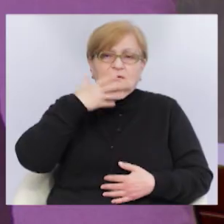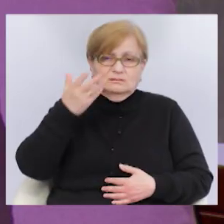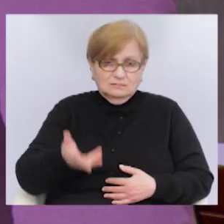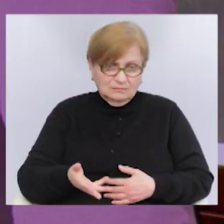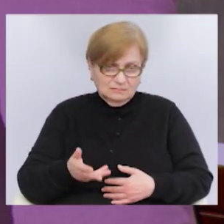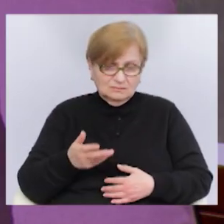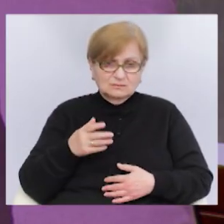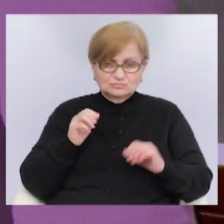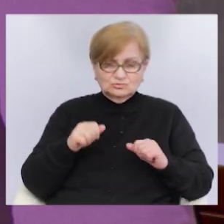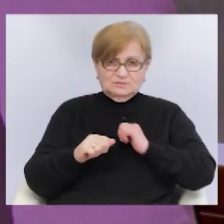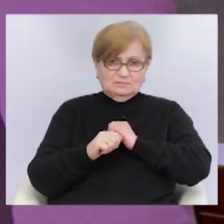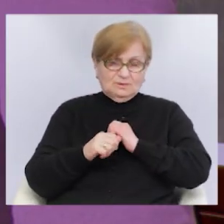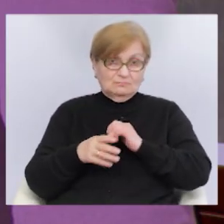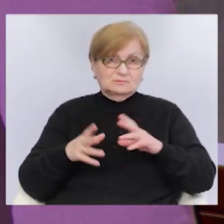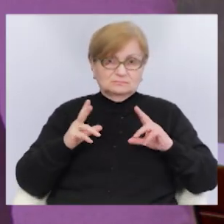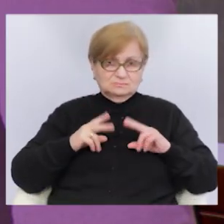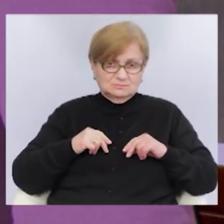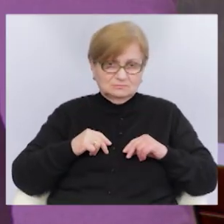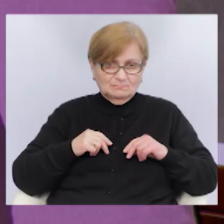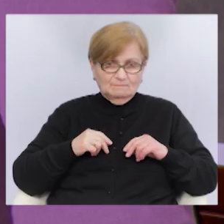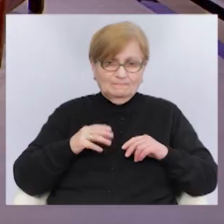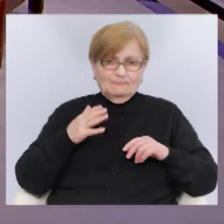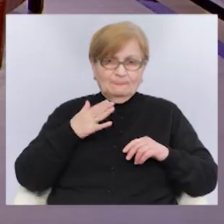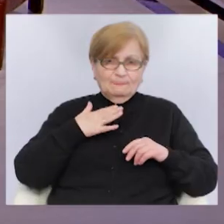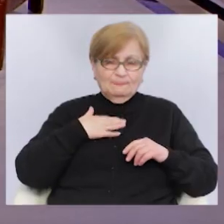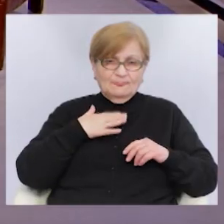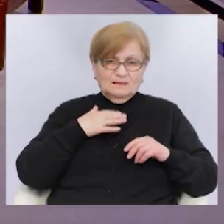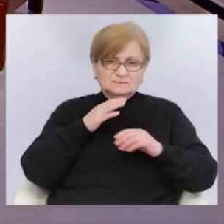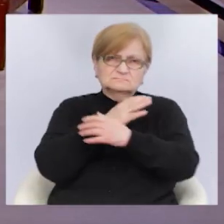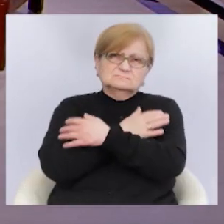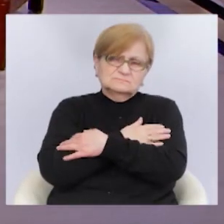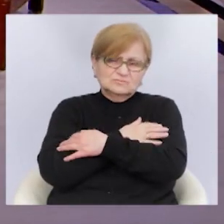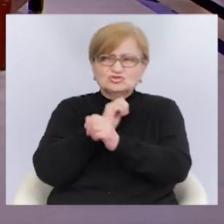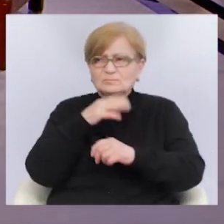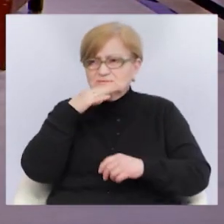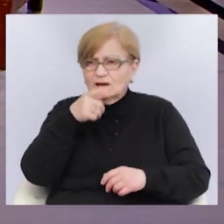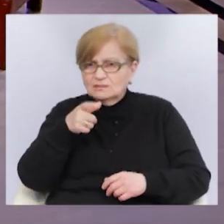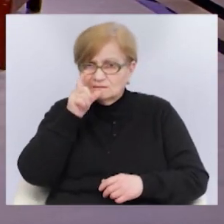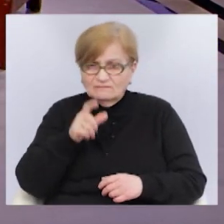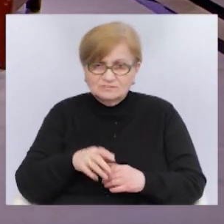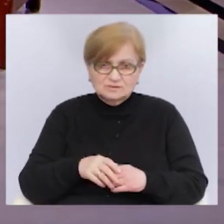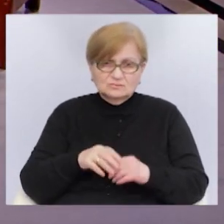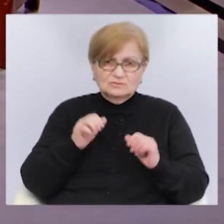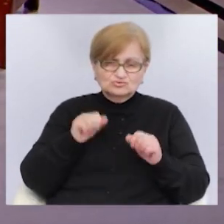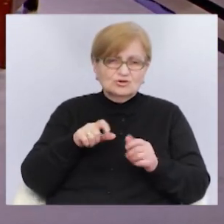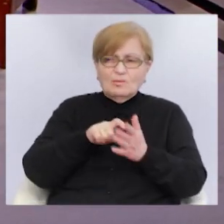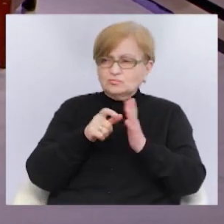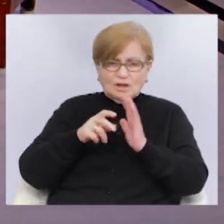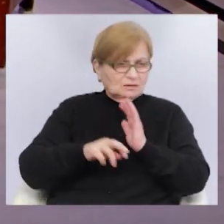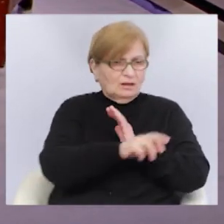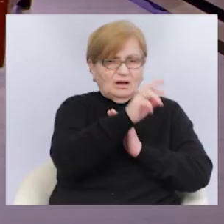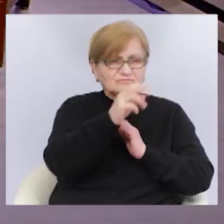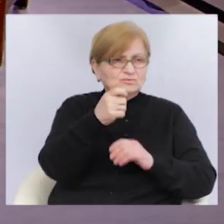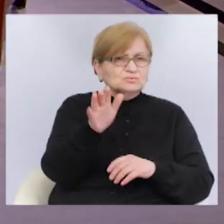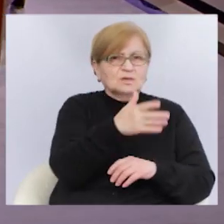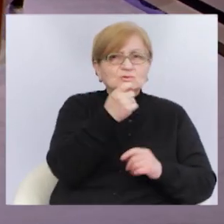აი ეს მჭირდებოდეს. შეიძლება ამ მომენტში მჭირდება რომ შევეხო ჩემს საკუთარ თავს. შეიძლება მჭირდება რომ წყალი დავლო და უნდა გავიდე ოთახიდან. ოკეი. აი ეს